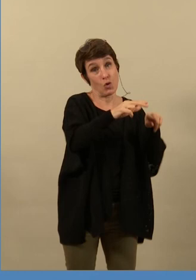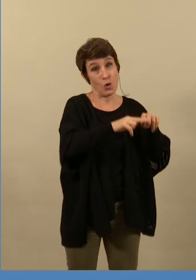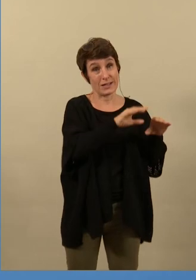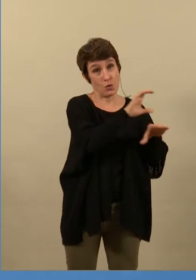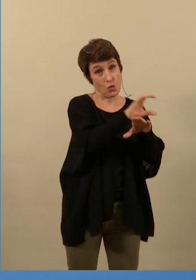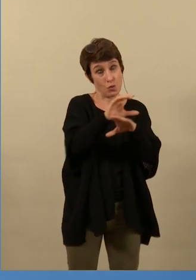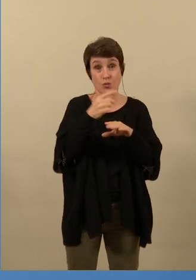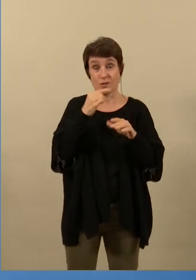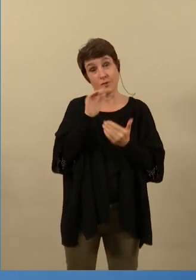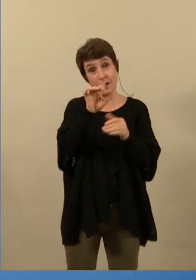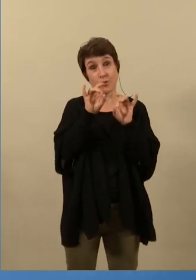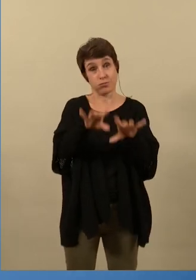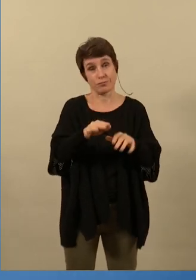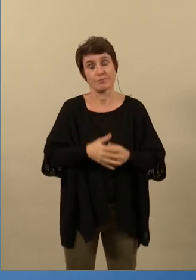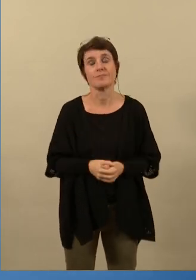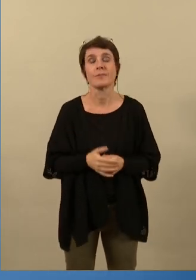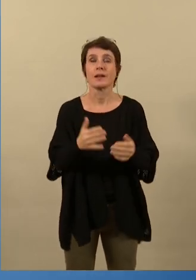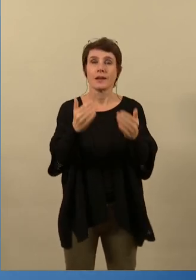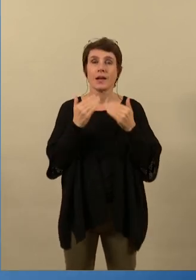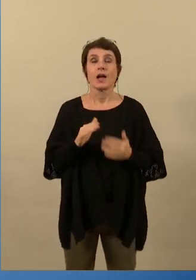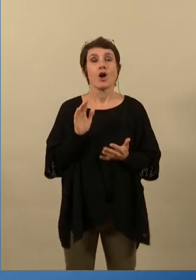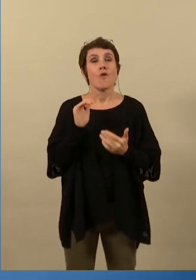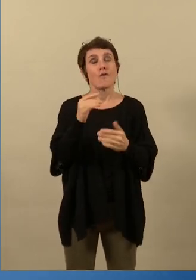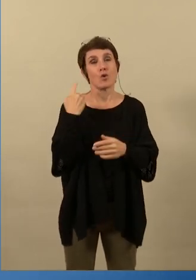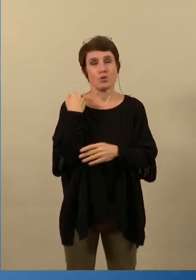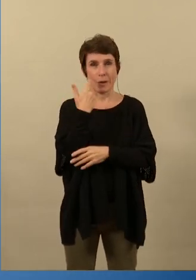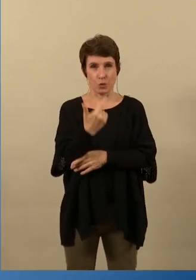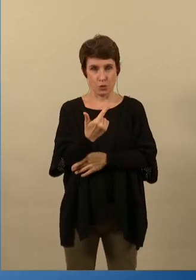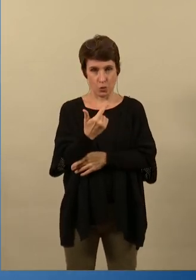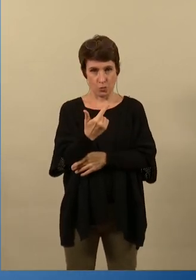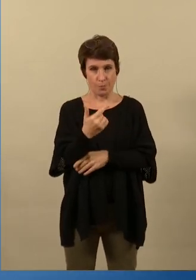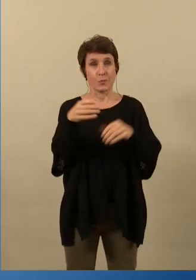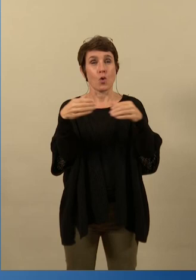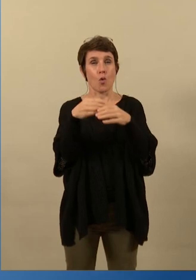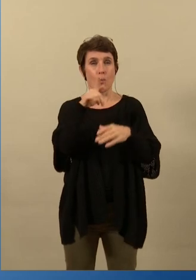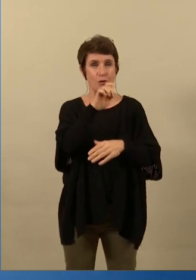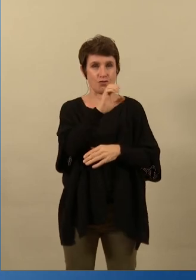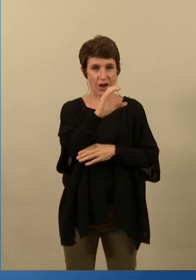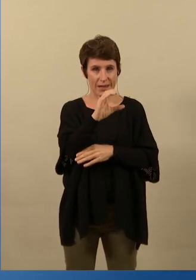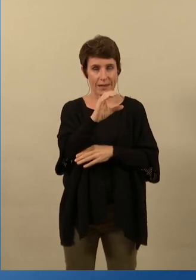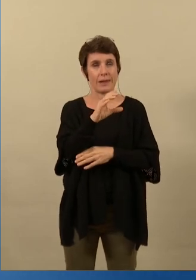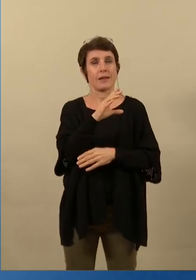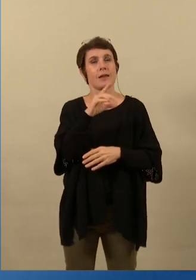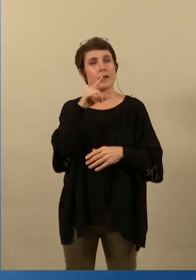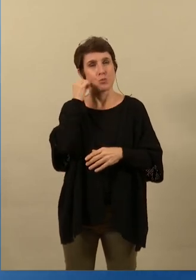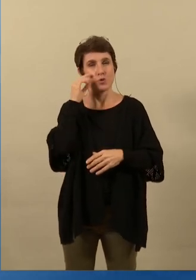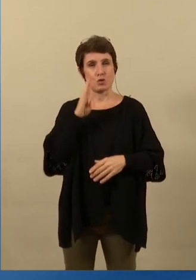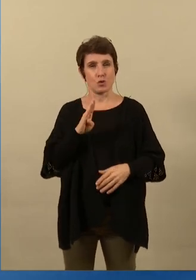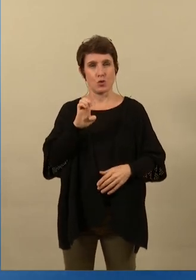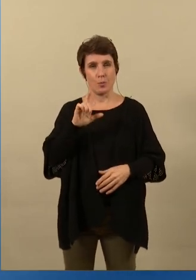V est repoussé V numéro 2 il est déposé par je et présenté Parise Beltran